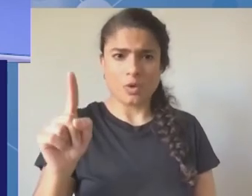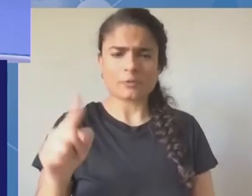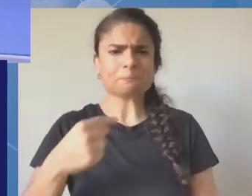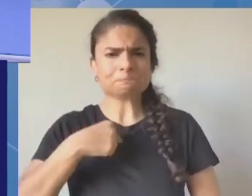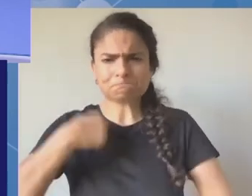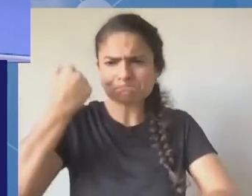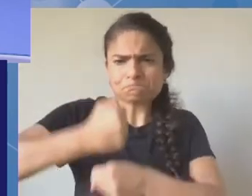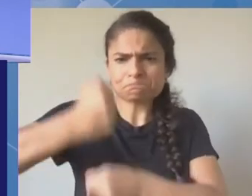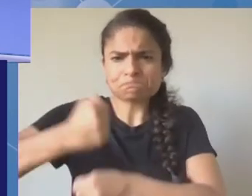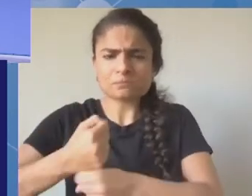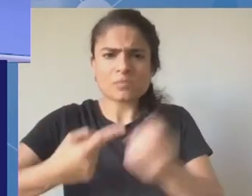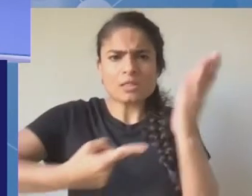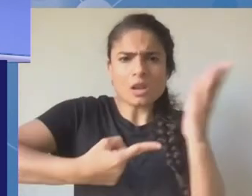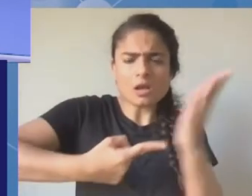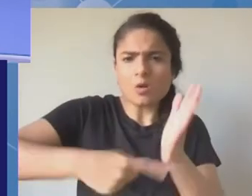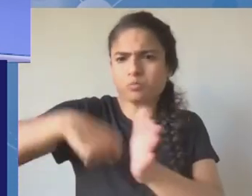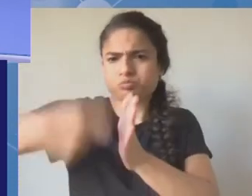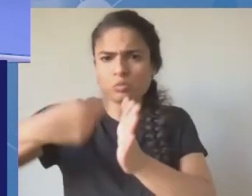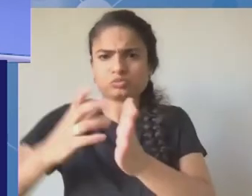我尤其感兴趣的是，